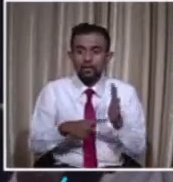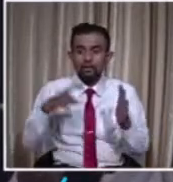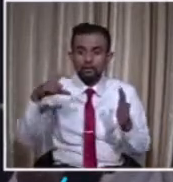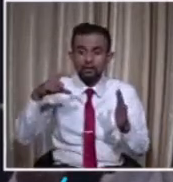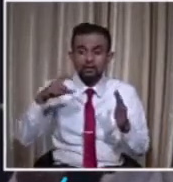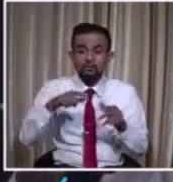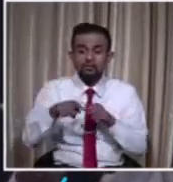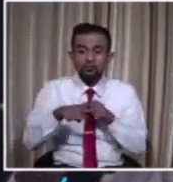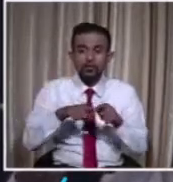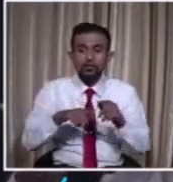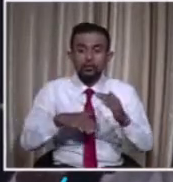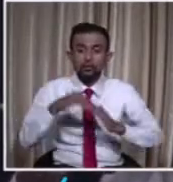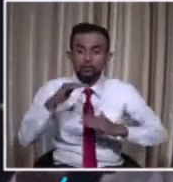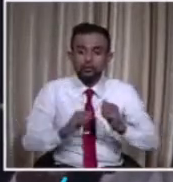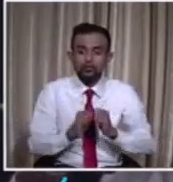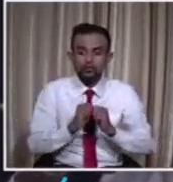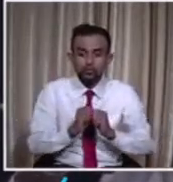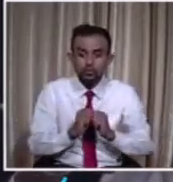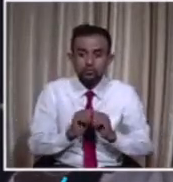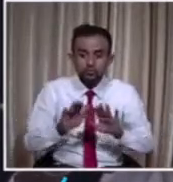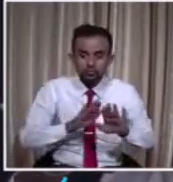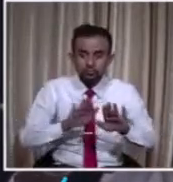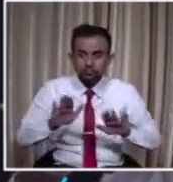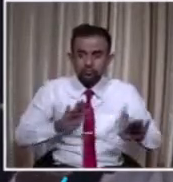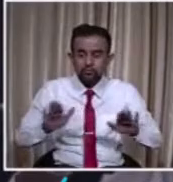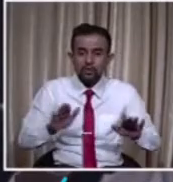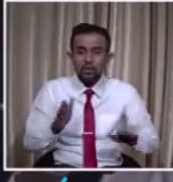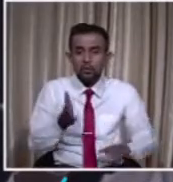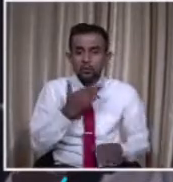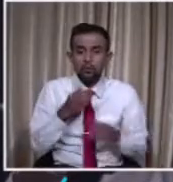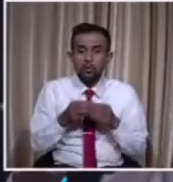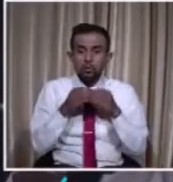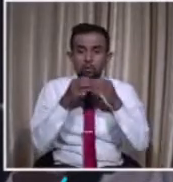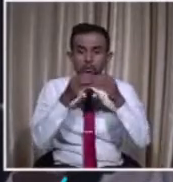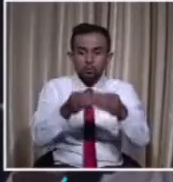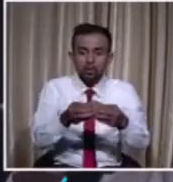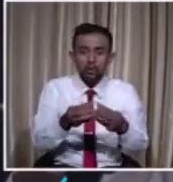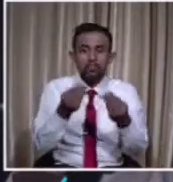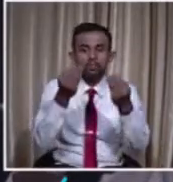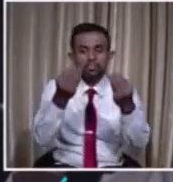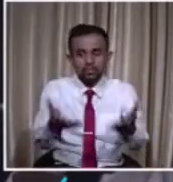වශයෙන් වෘත්තීය වශයෙන් මේක කළමනාකරණය කරන්න පුළුවන් පිරිසක්කට මේක බාර දෙන්නයි කියන